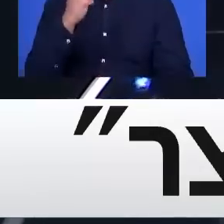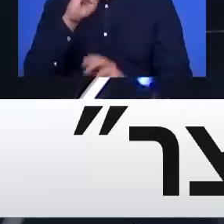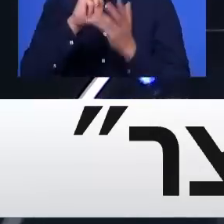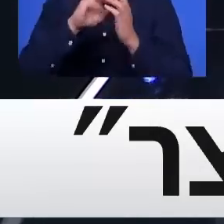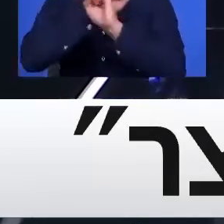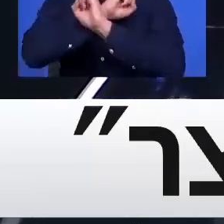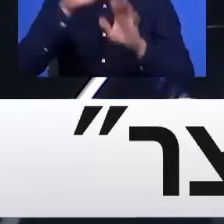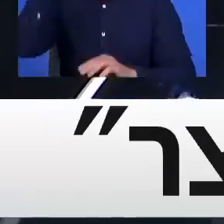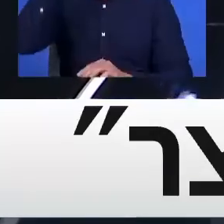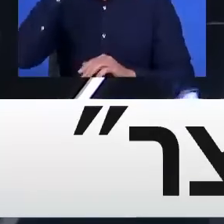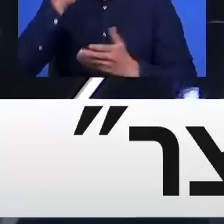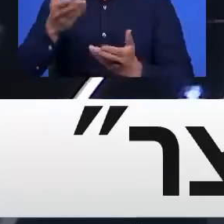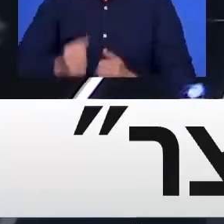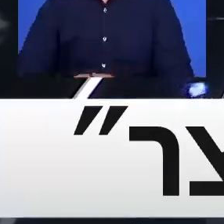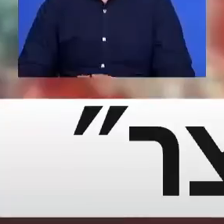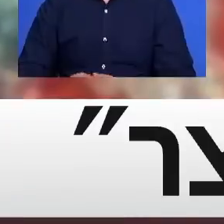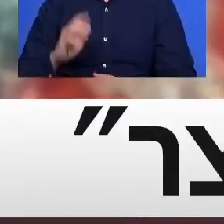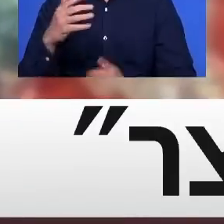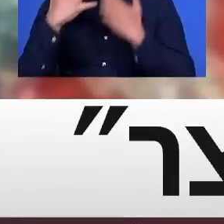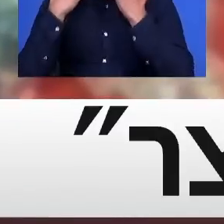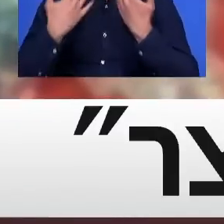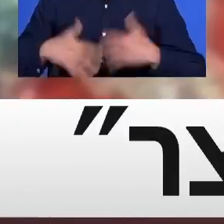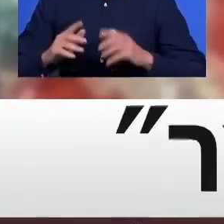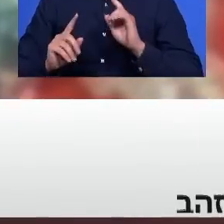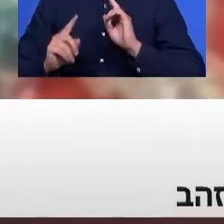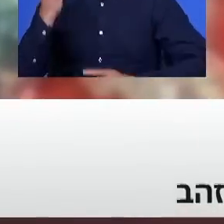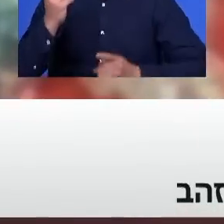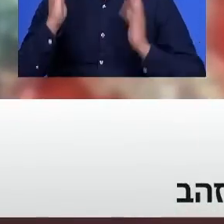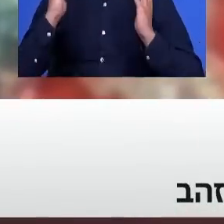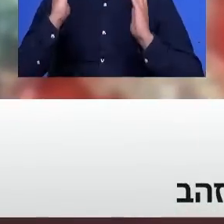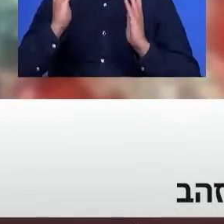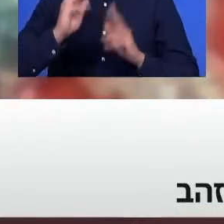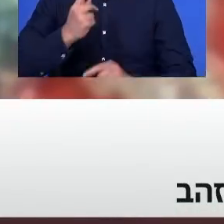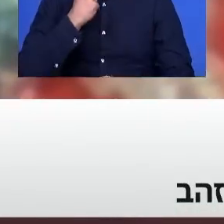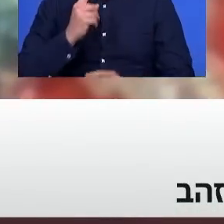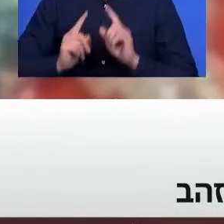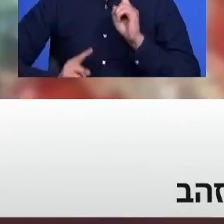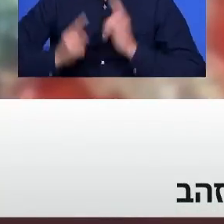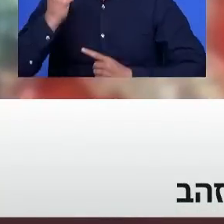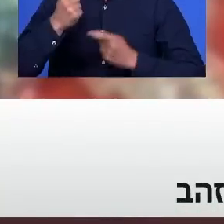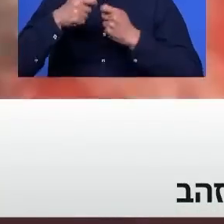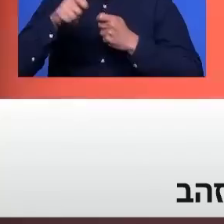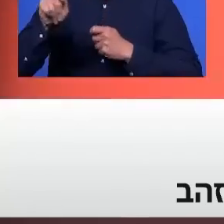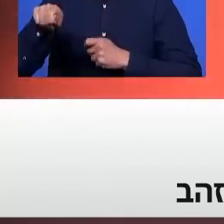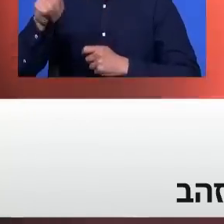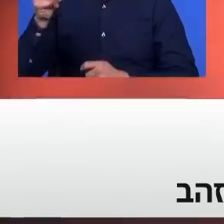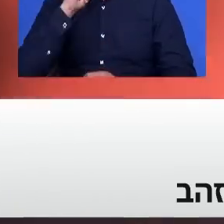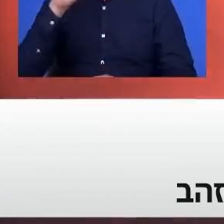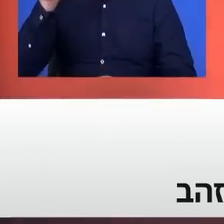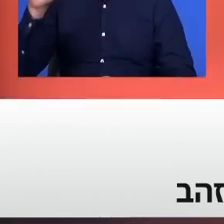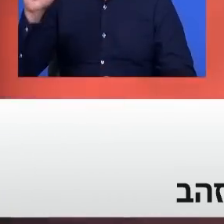בירדן בשעות האחרונות. נכון, מיכל, פרשה חמורה מאוד, אפילו אפשר להגדיר אותה דרמטית, כשחבר פרלמנט בשם אילמד